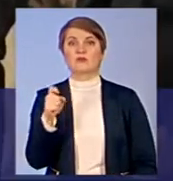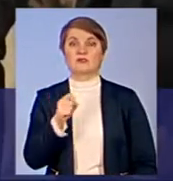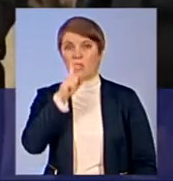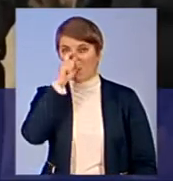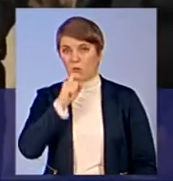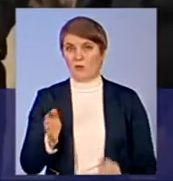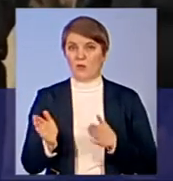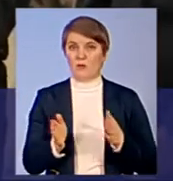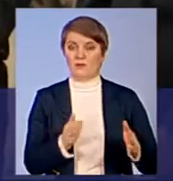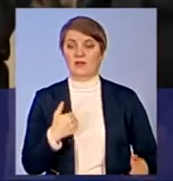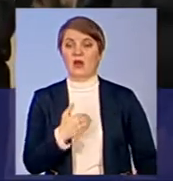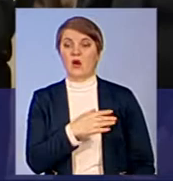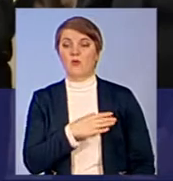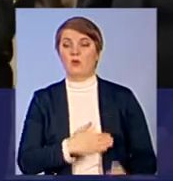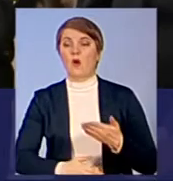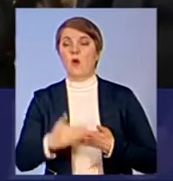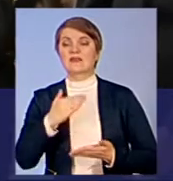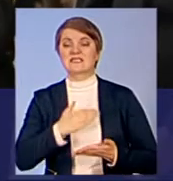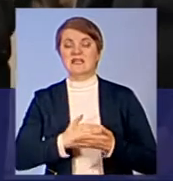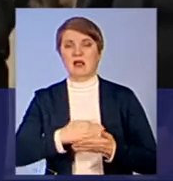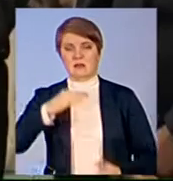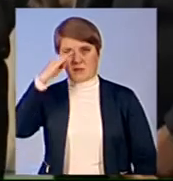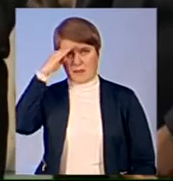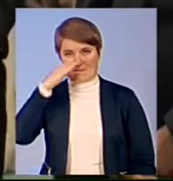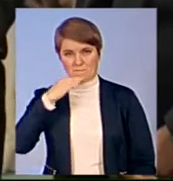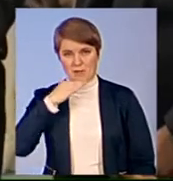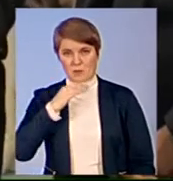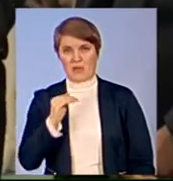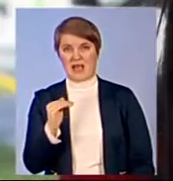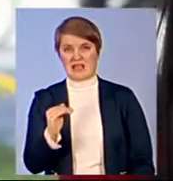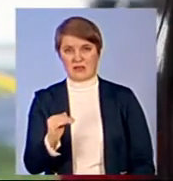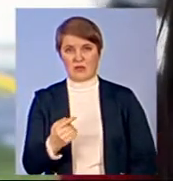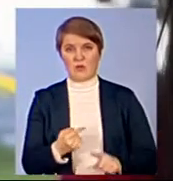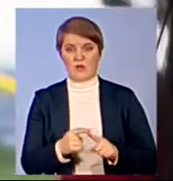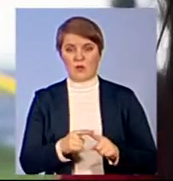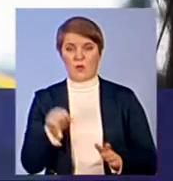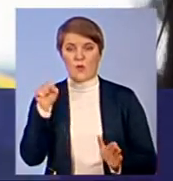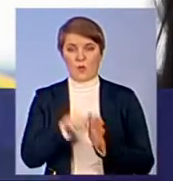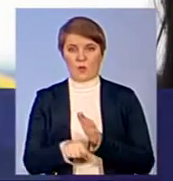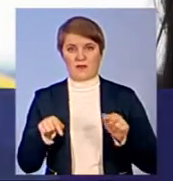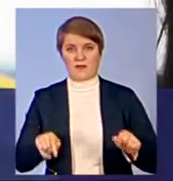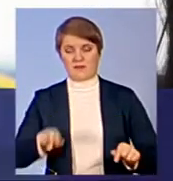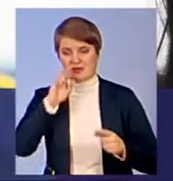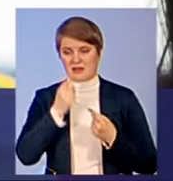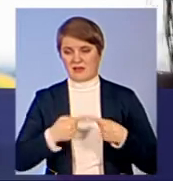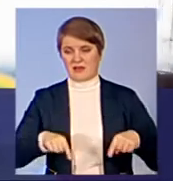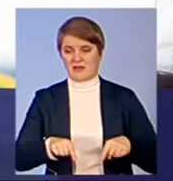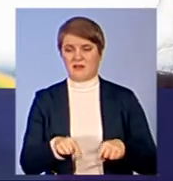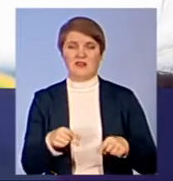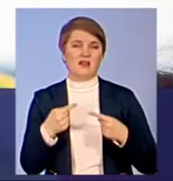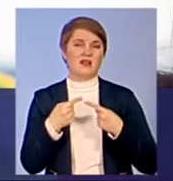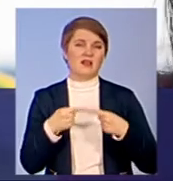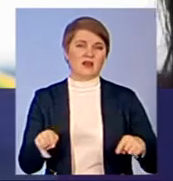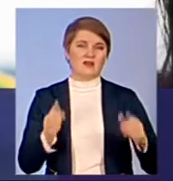Я хочу бути останнім батьком, дитину якого вбили у цій країні. Це вже будуть не ті коридори, не ті